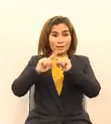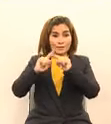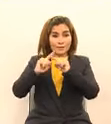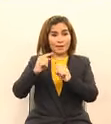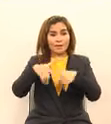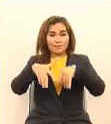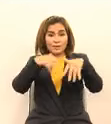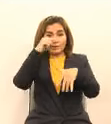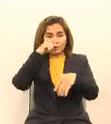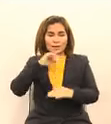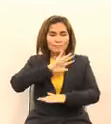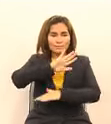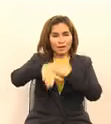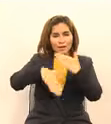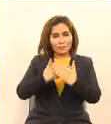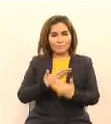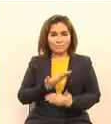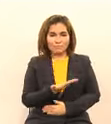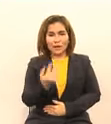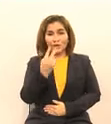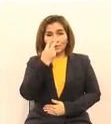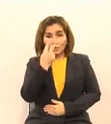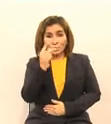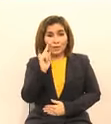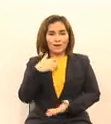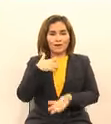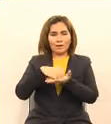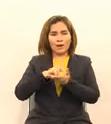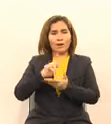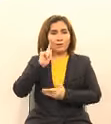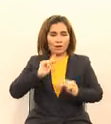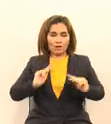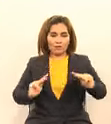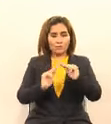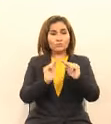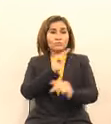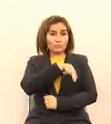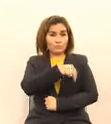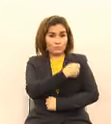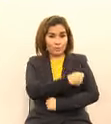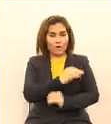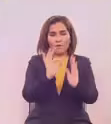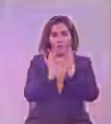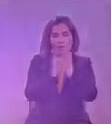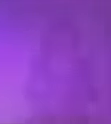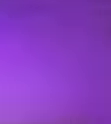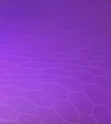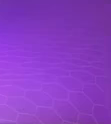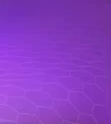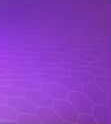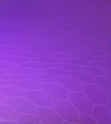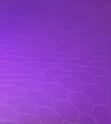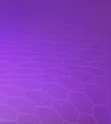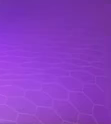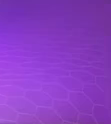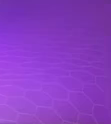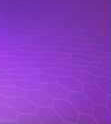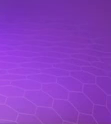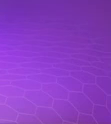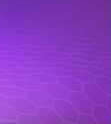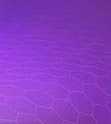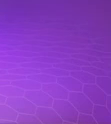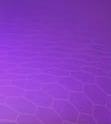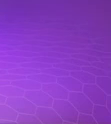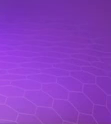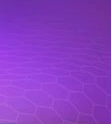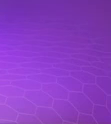วัสดีพี่น้องประชาชนที่ติดตามผ่านการแถลงข่าวของกระทรวงสาธารณสุขผ่านทาง Facebook Live นะครับทุกท่านนะครับผ